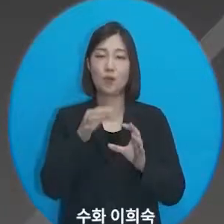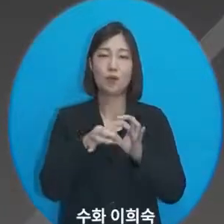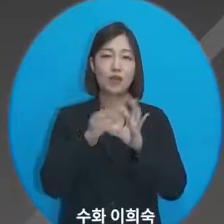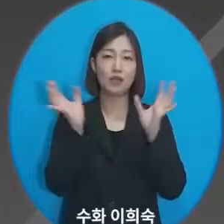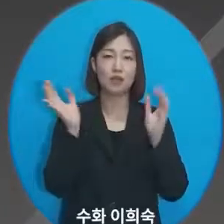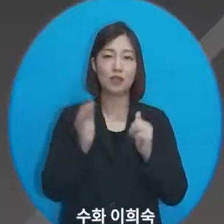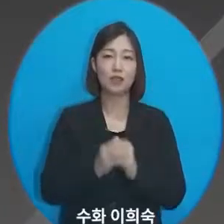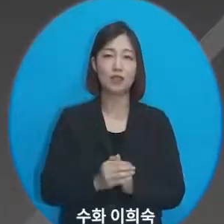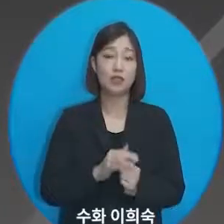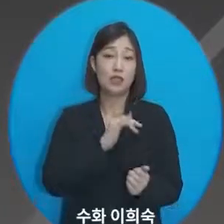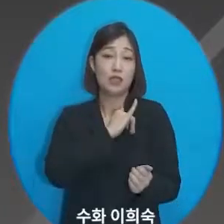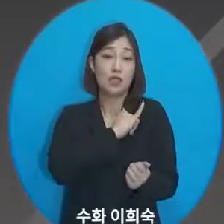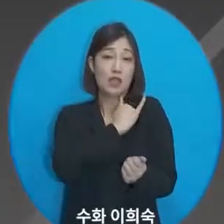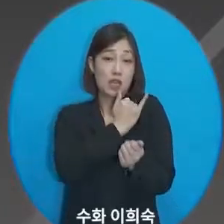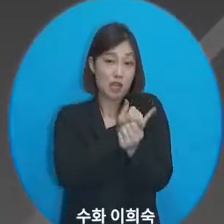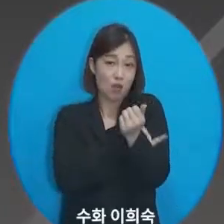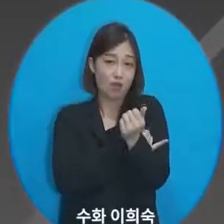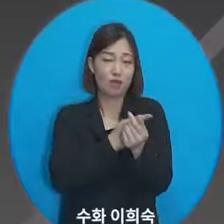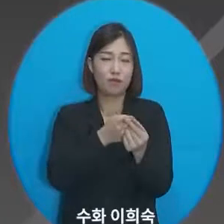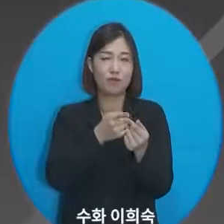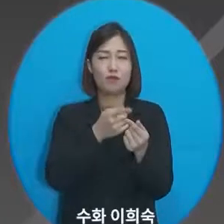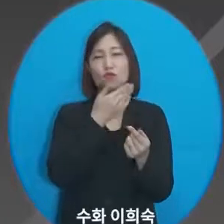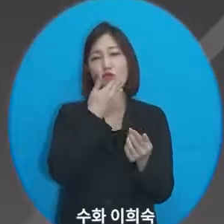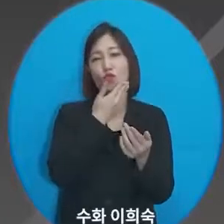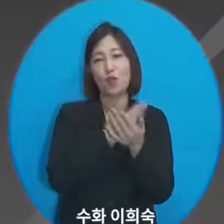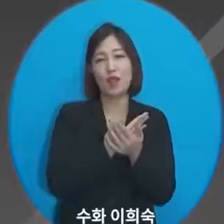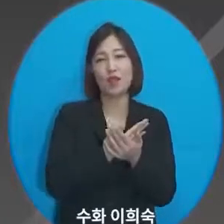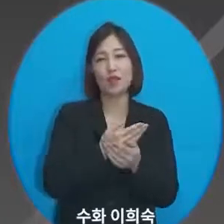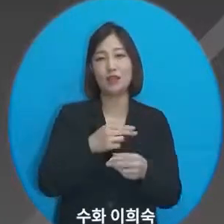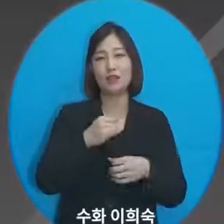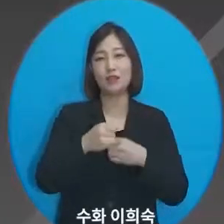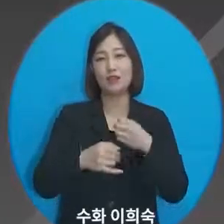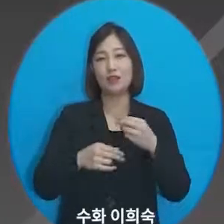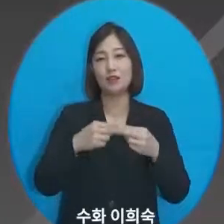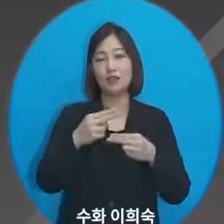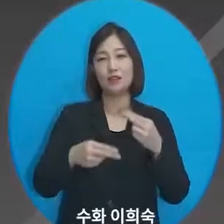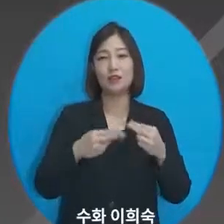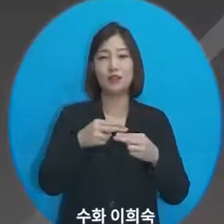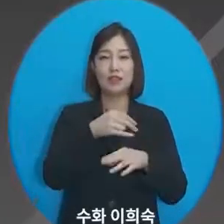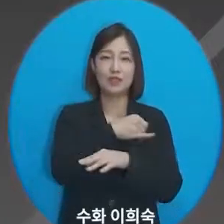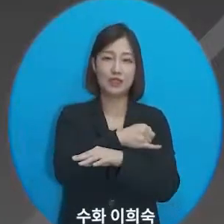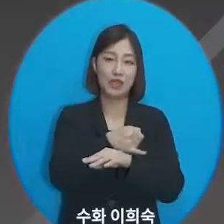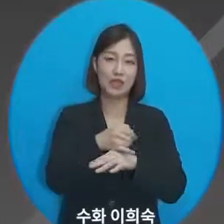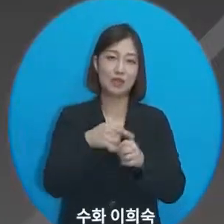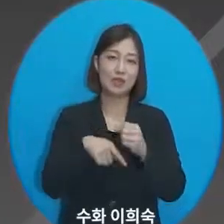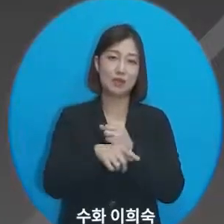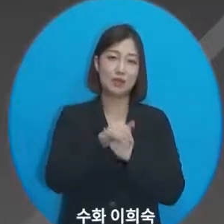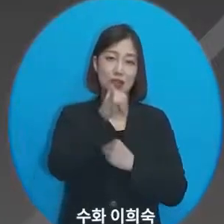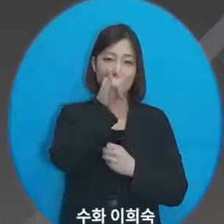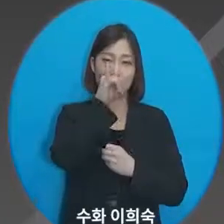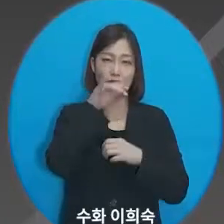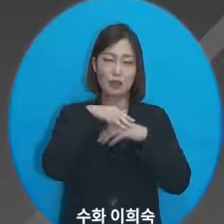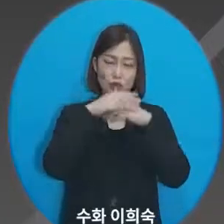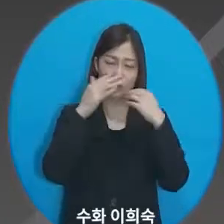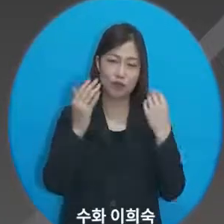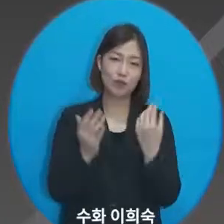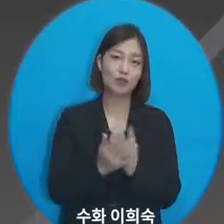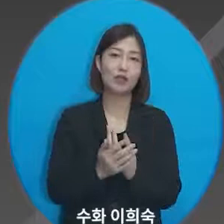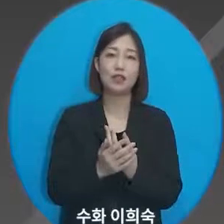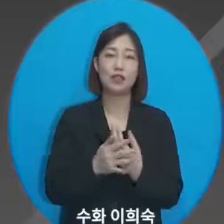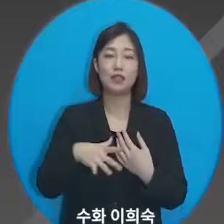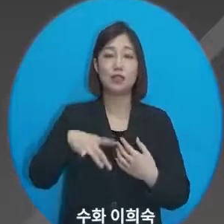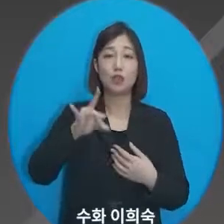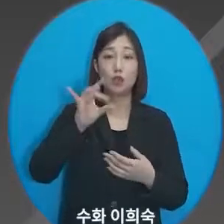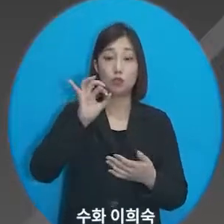굉장히 인권적인 거거든요. 처음부터 누구에게나 공평하고 사용하기 편리한 제품, 그